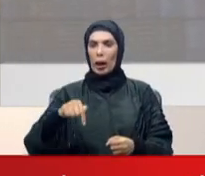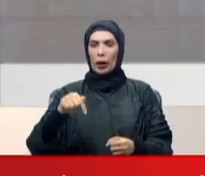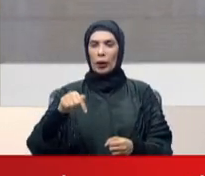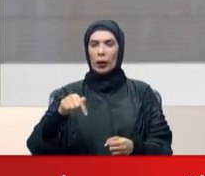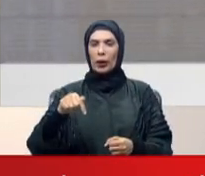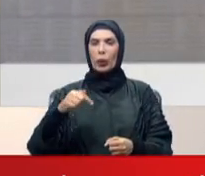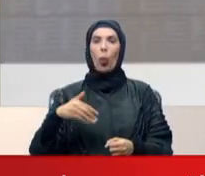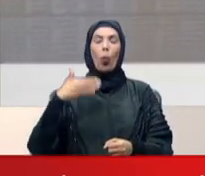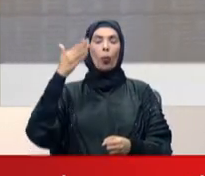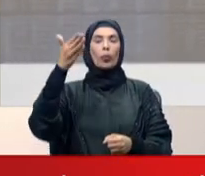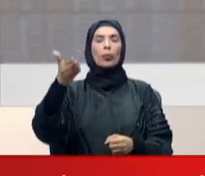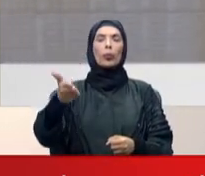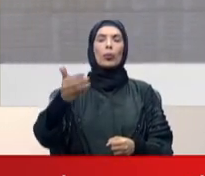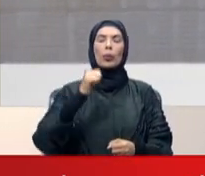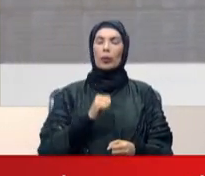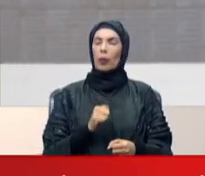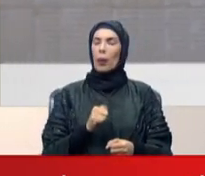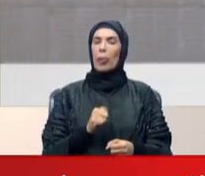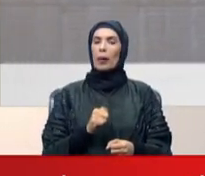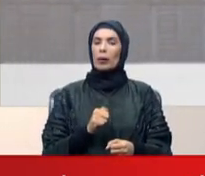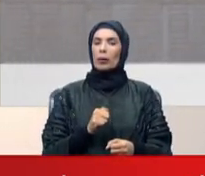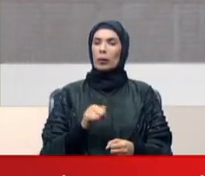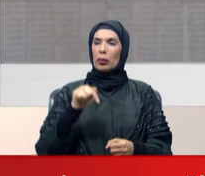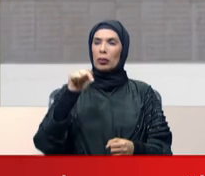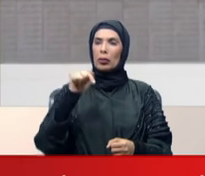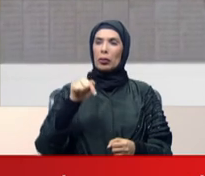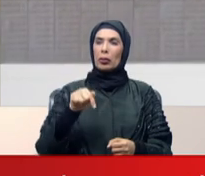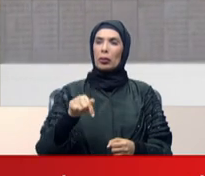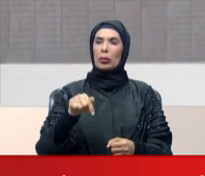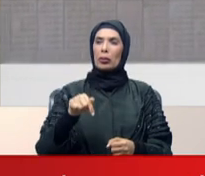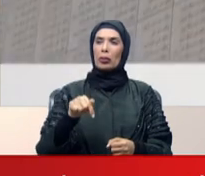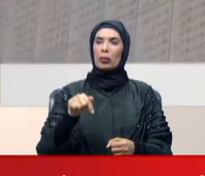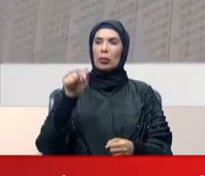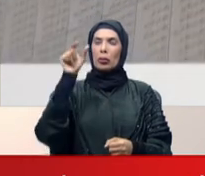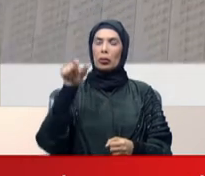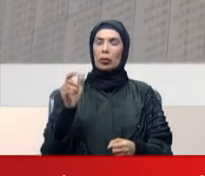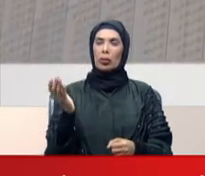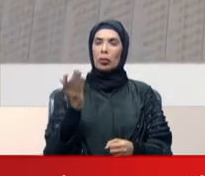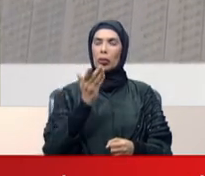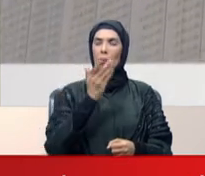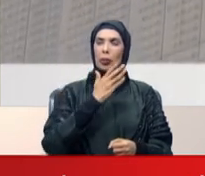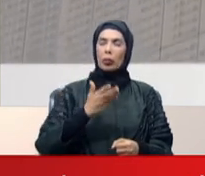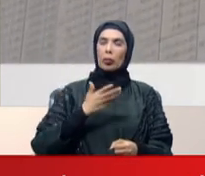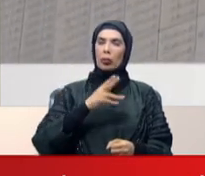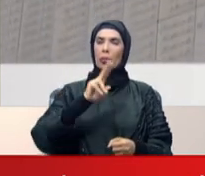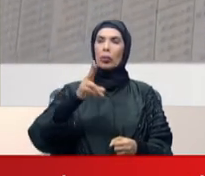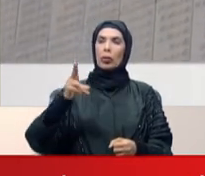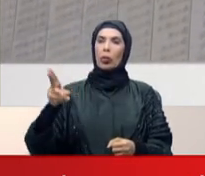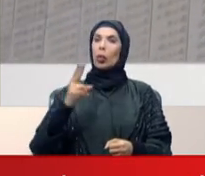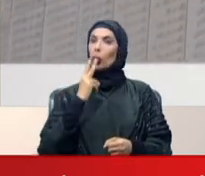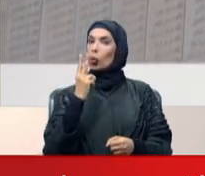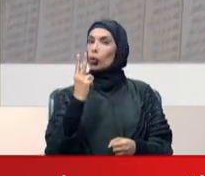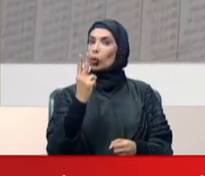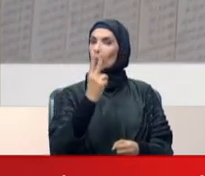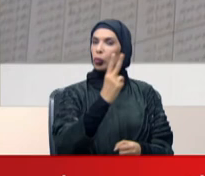المستقبل الذي يسهم في نماء الوطن. يوميا يستقبل الصرح طلبة المدارس من مختلف الفئات العمرية، حيث يتعرفون على قيم